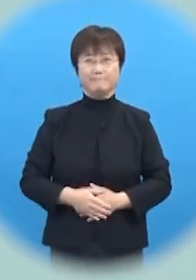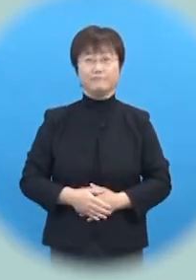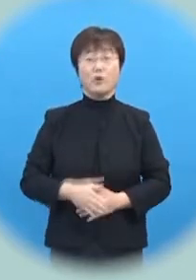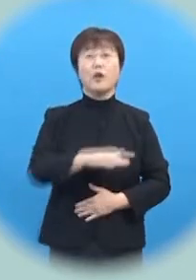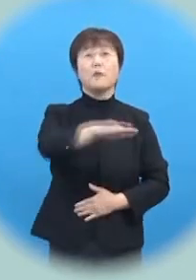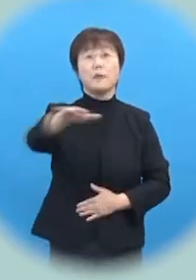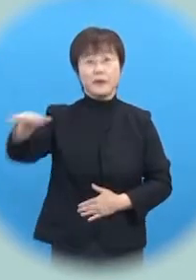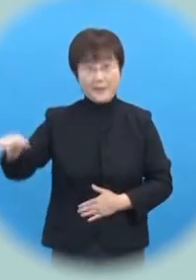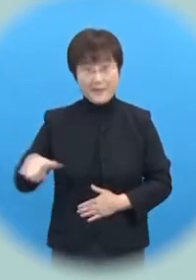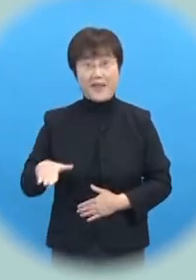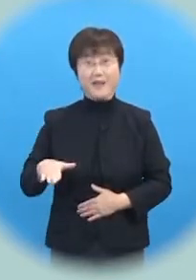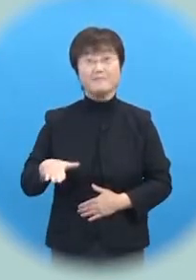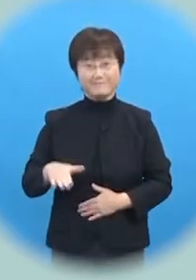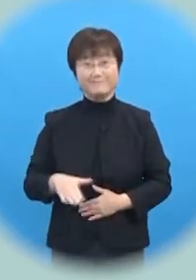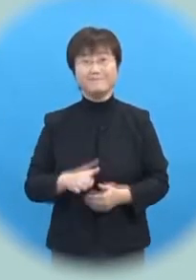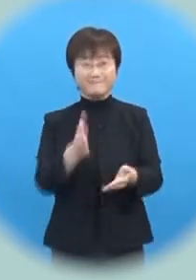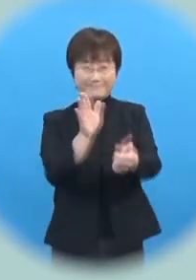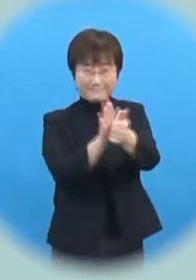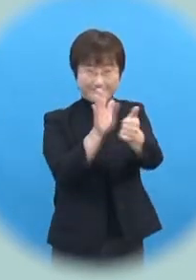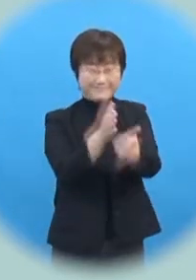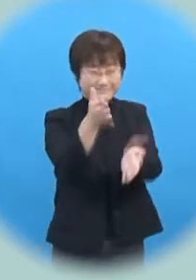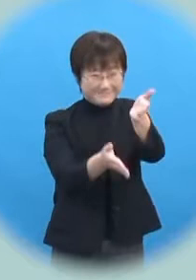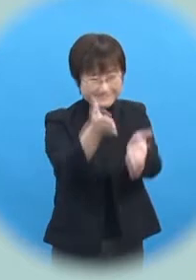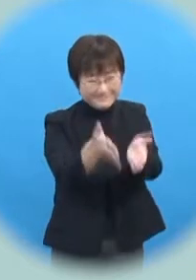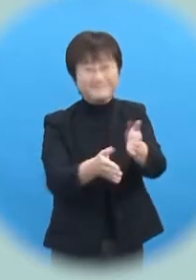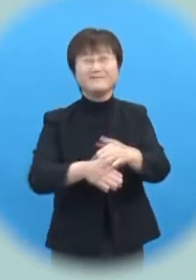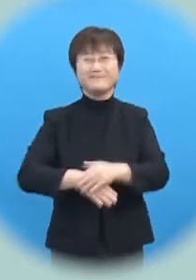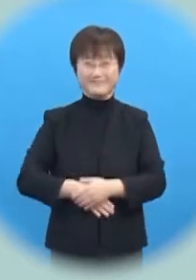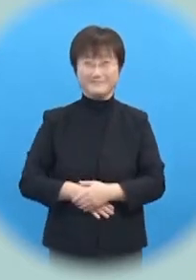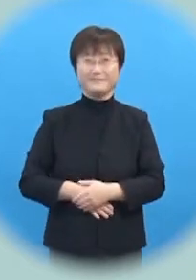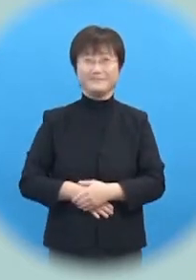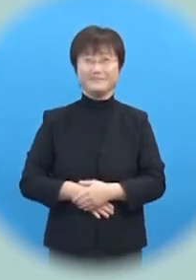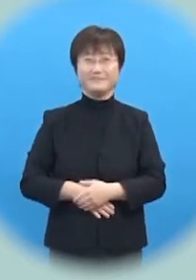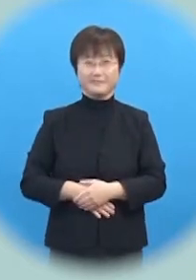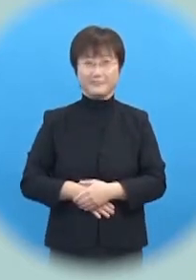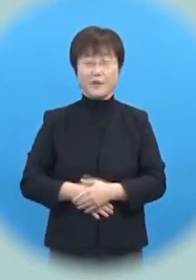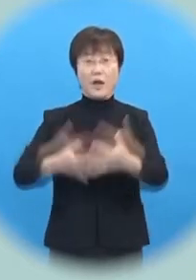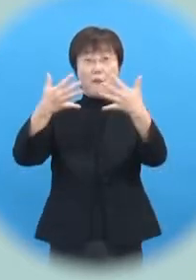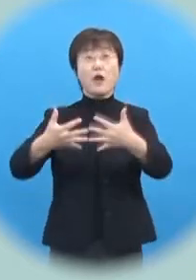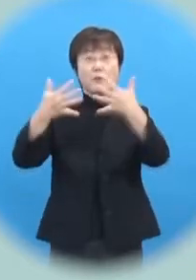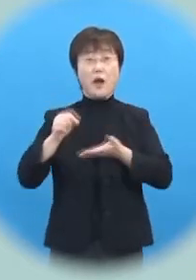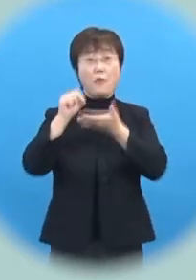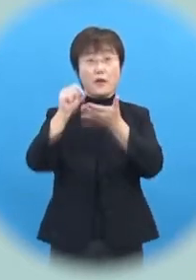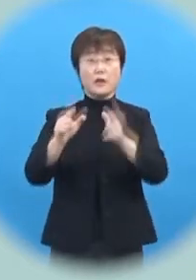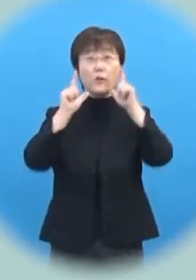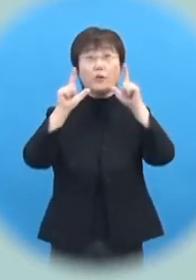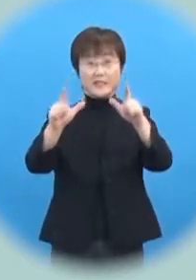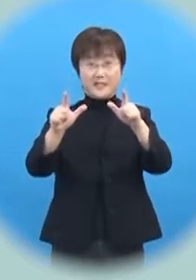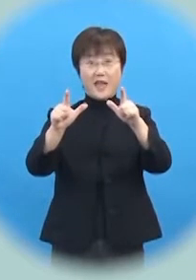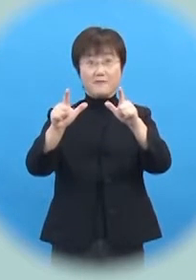みんなで認知症の方を温かく見守ろう。番組からプレゼントのお知ら